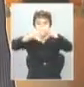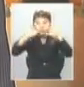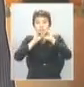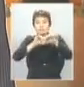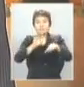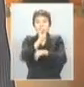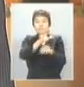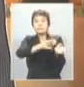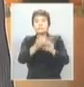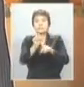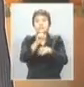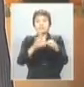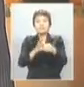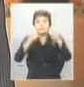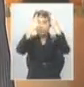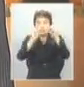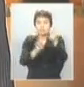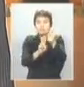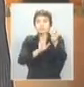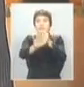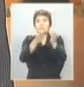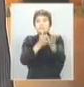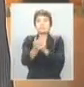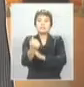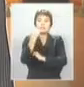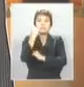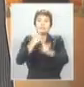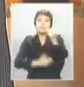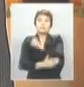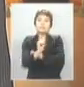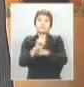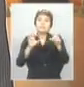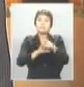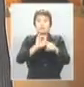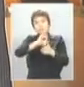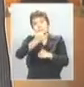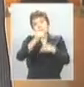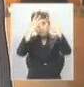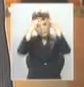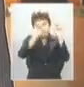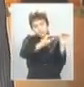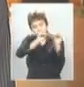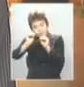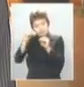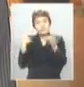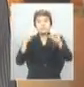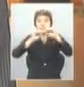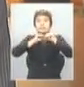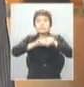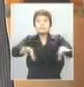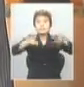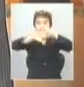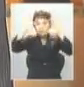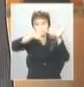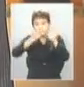านนี้รองนายกฝ่ายความมั่นคงออกมาบอกว่ามีโอกาสเป็นไปได้ที่นายกจะเลื่อนวันประกาศยุบสภาออกไปในวันนี้ครับนายกรัฐม